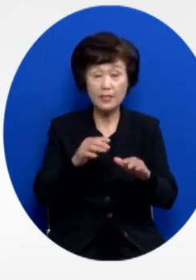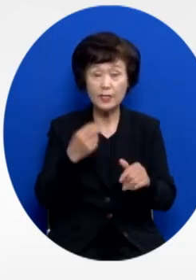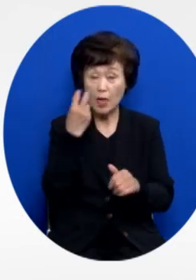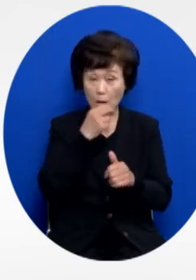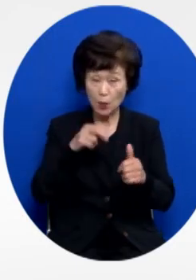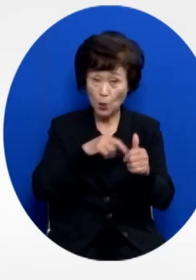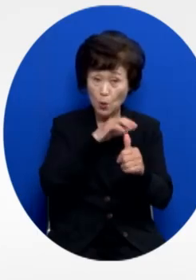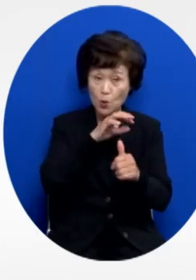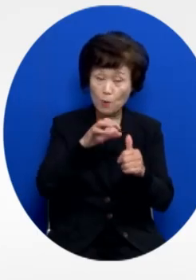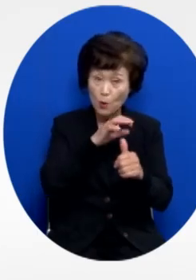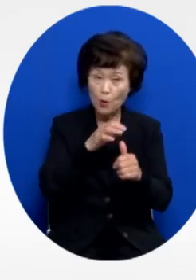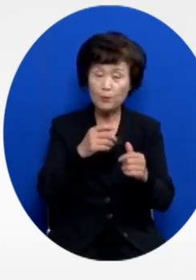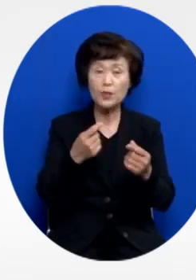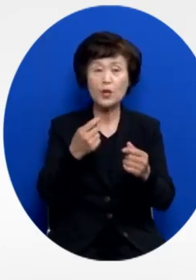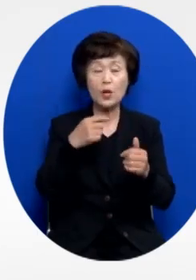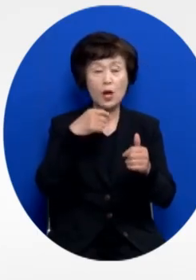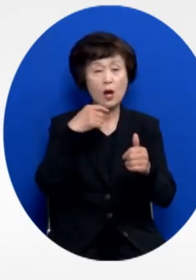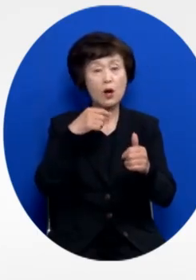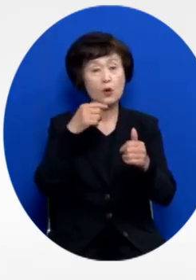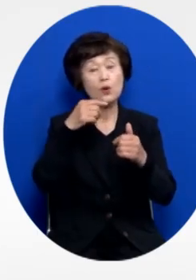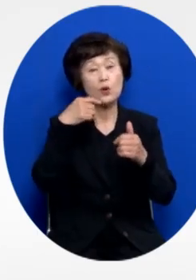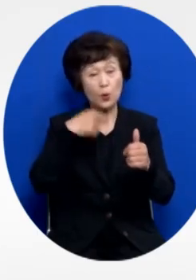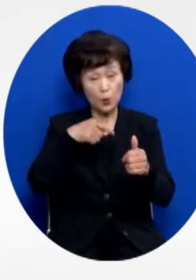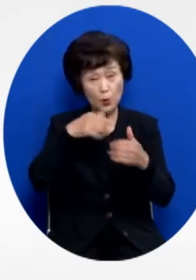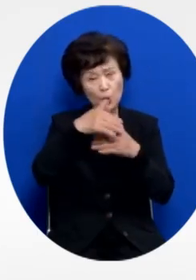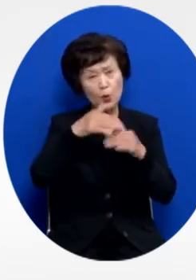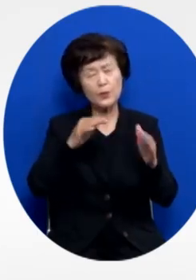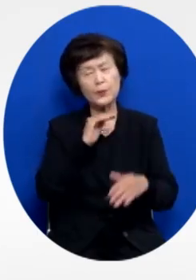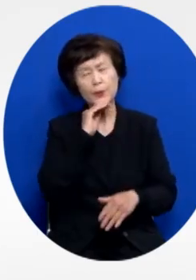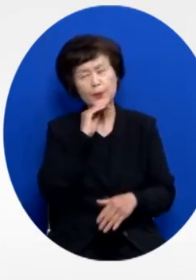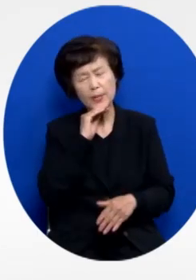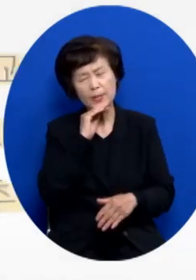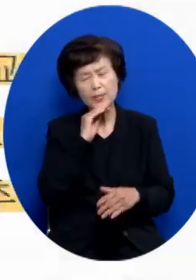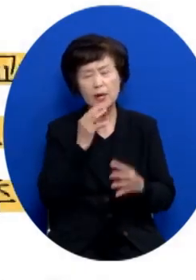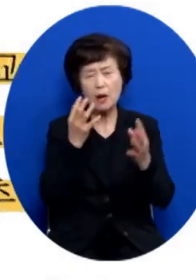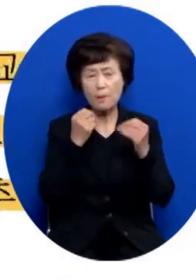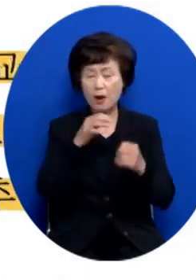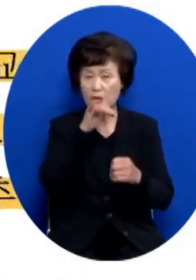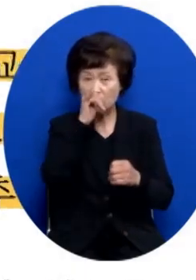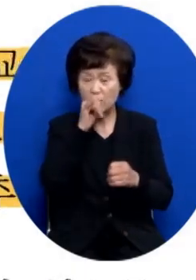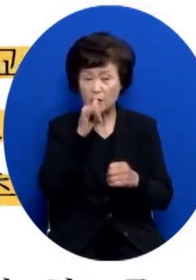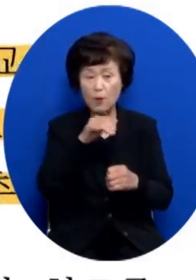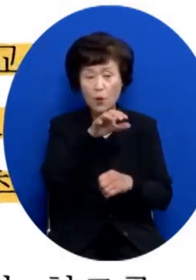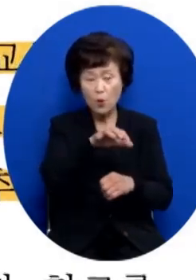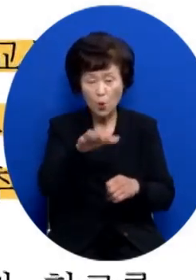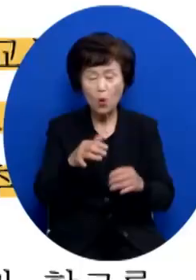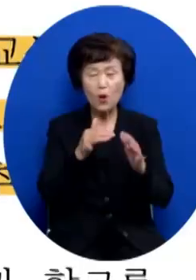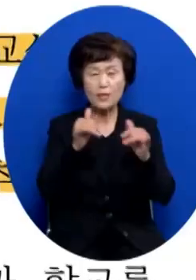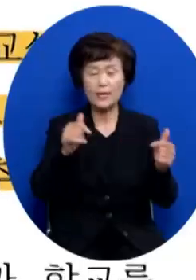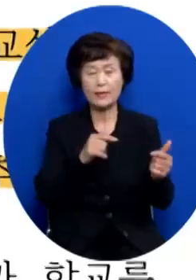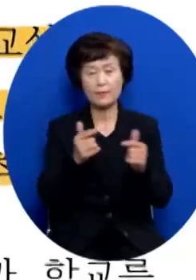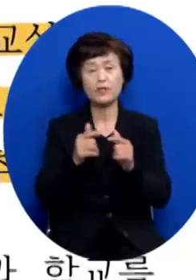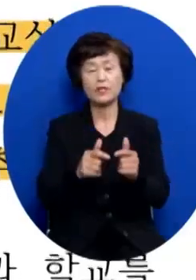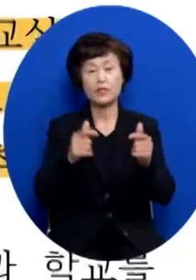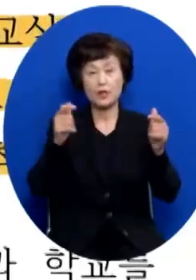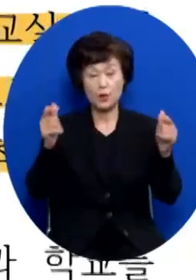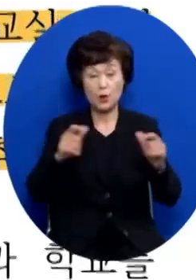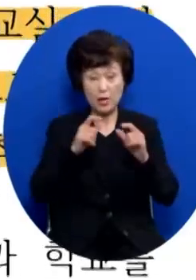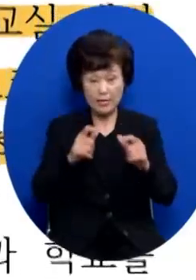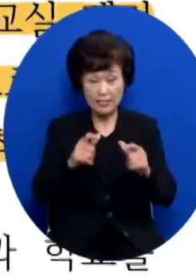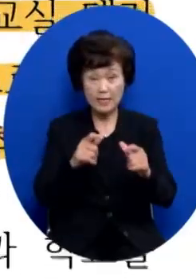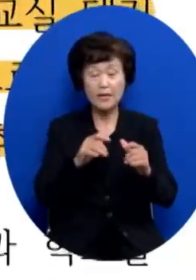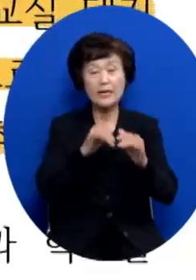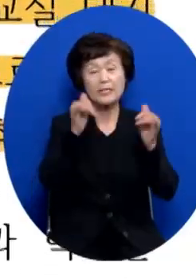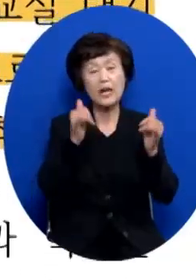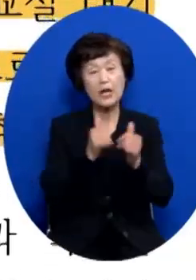돌봄교실 대기가 8,700명에 달한다며 돌봄 대기를 해소하기 위해 필요한 공간과 인력을 늘리고 지역사회와의